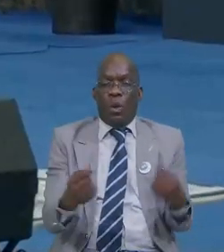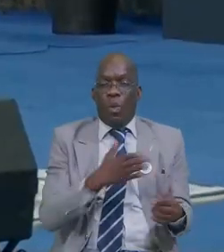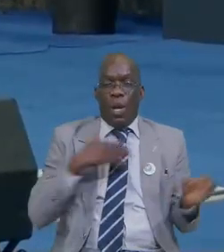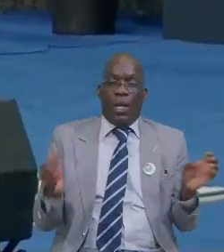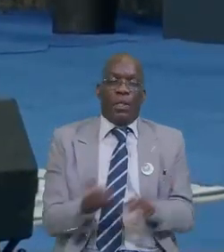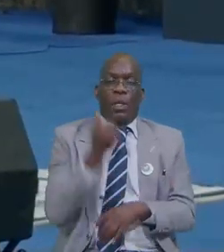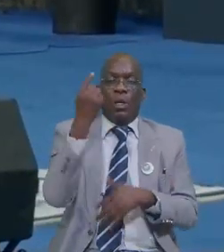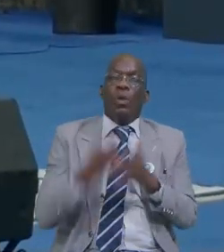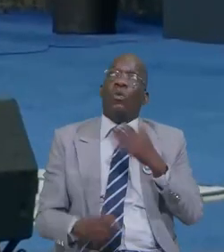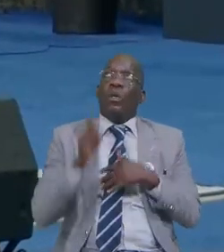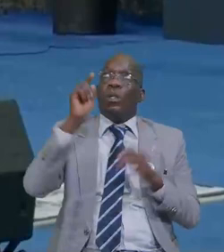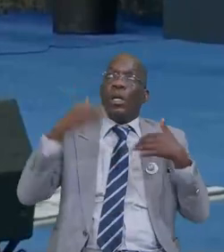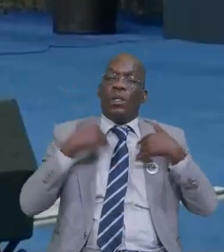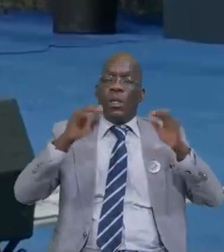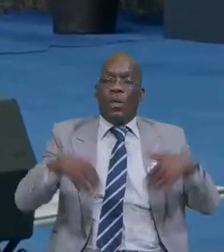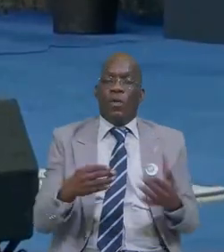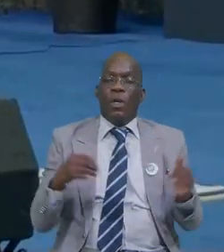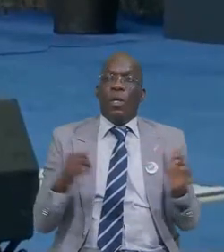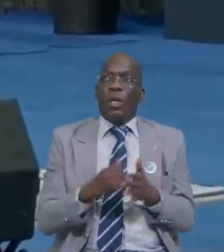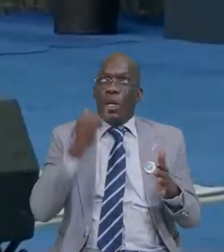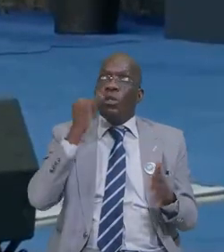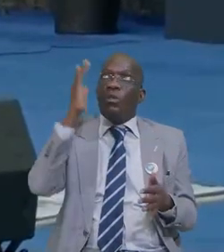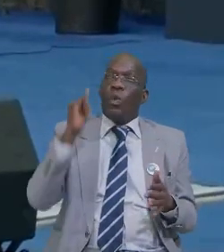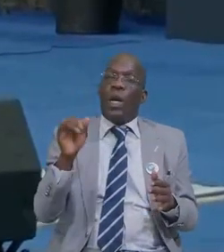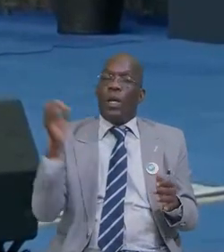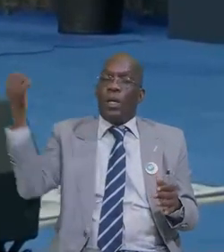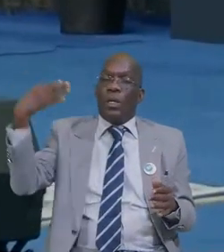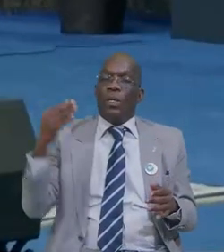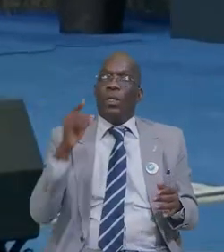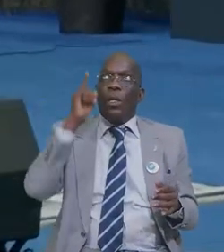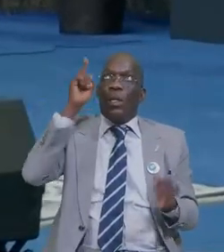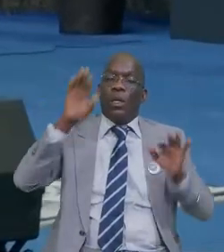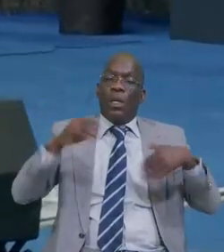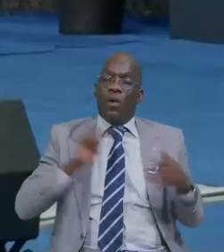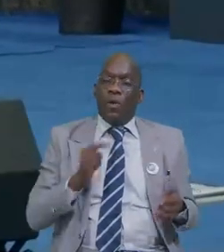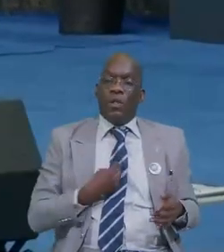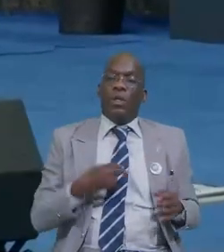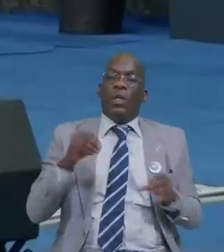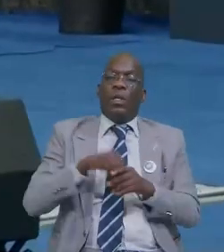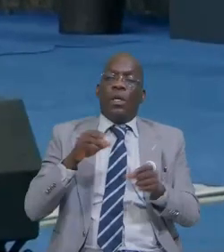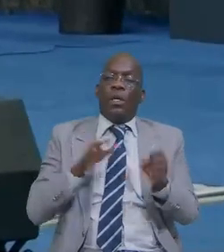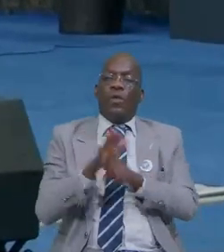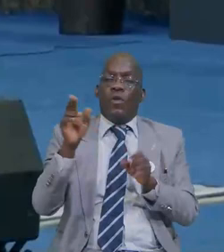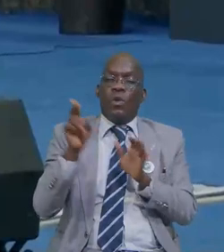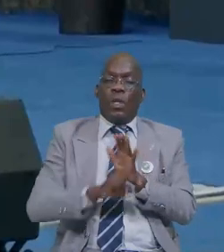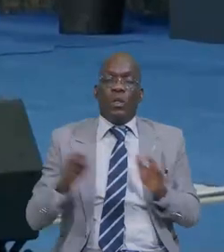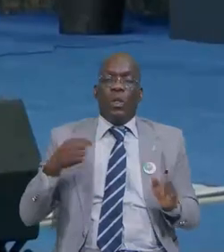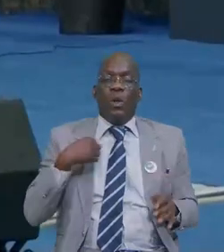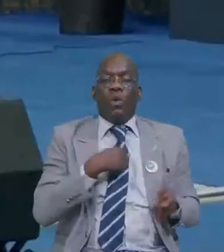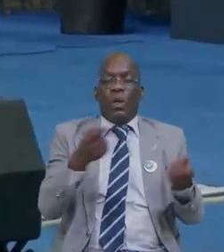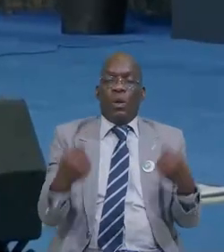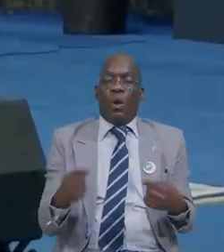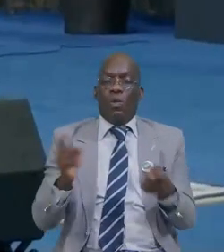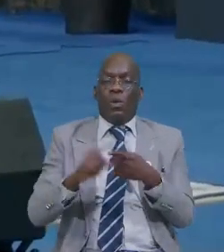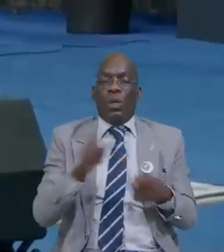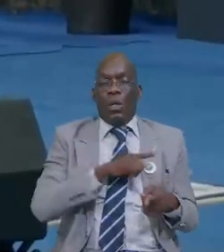ce qu'il a donné. Et c'est pas la grâce. Totalement, c'est gratuit, gratuit. Et nous donne la plénitude. Et nous